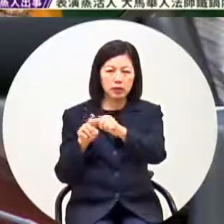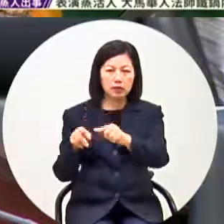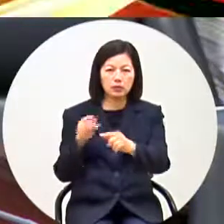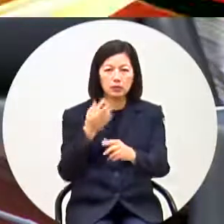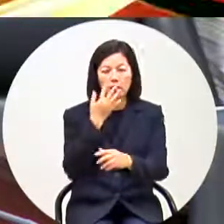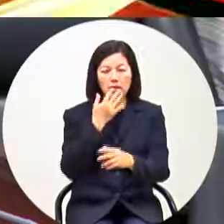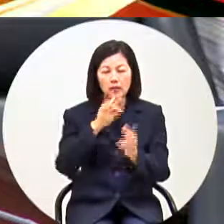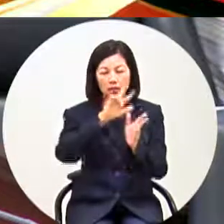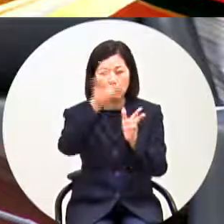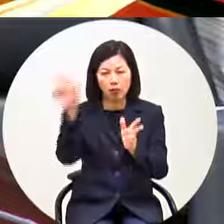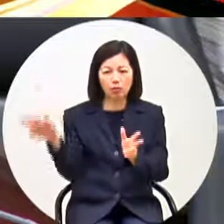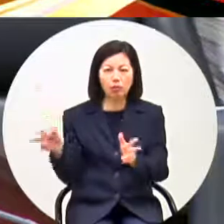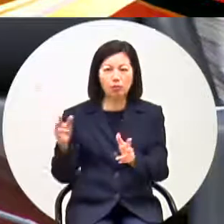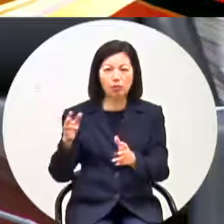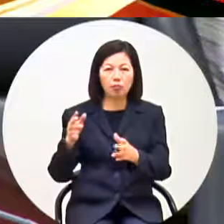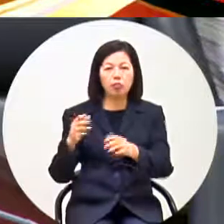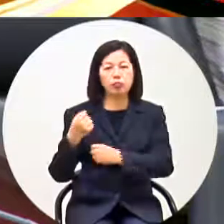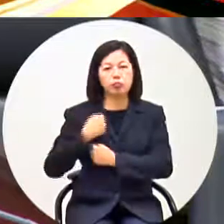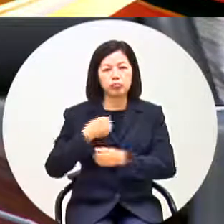了哈、